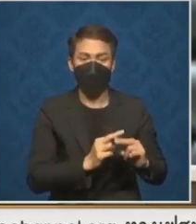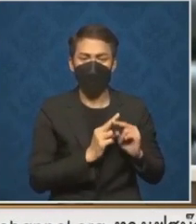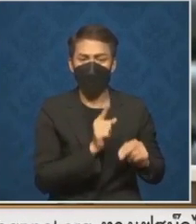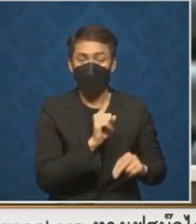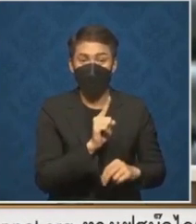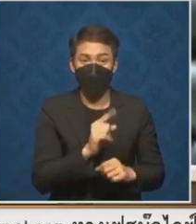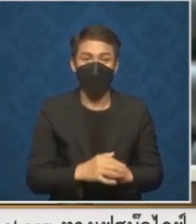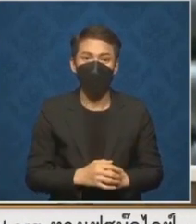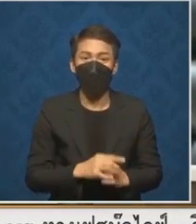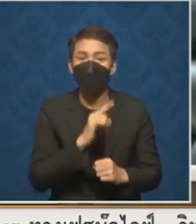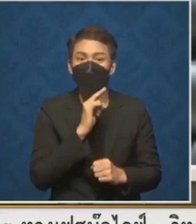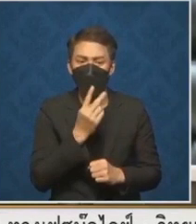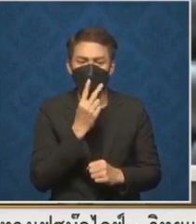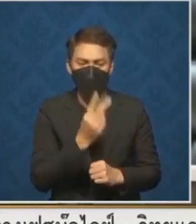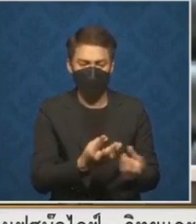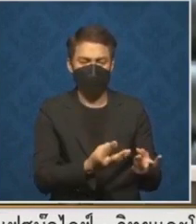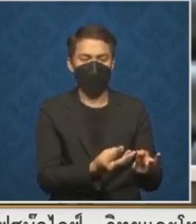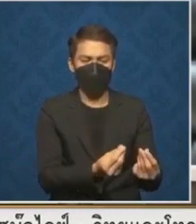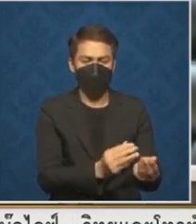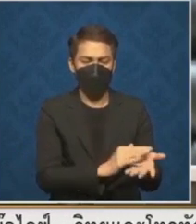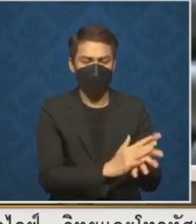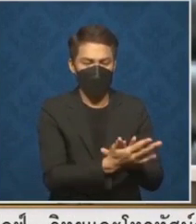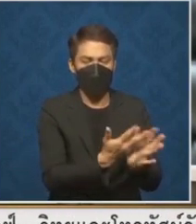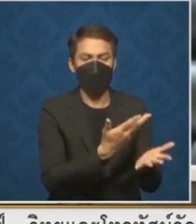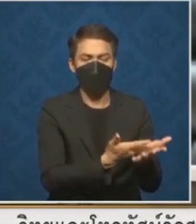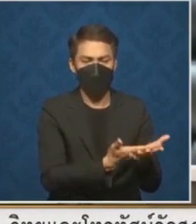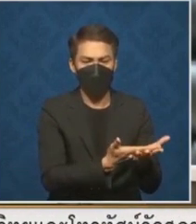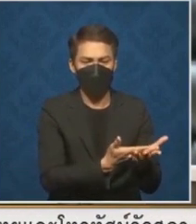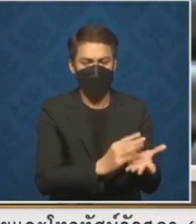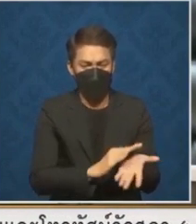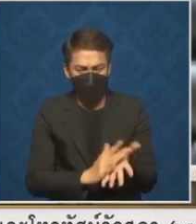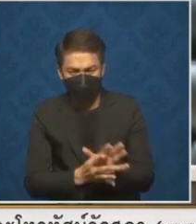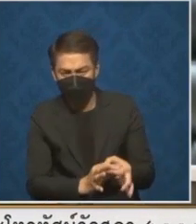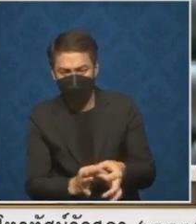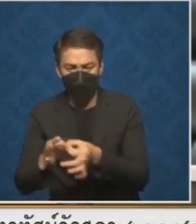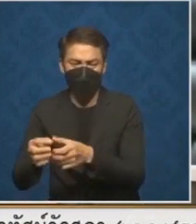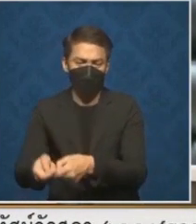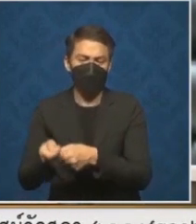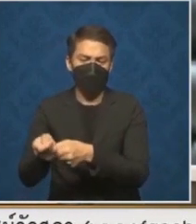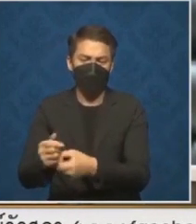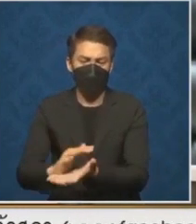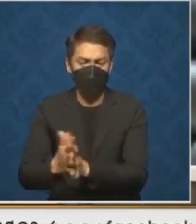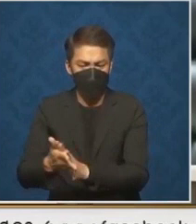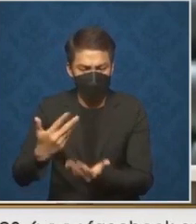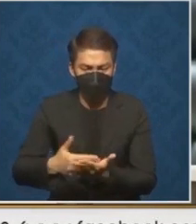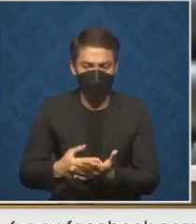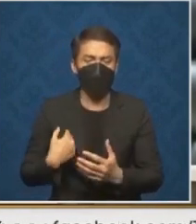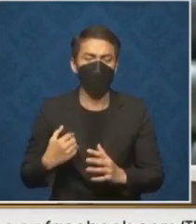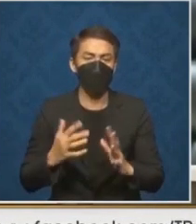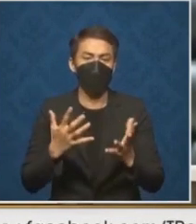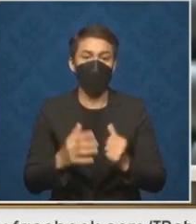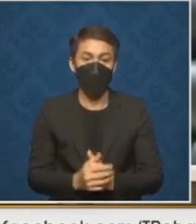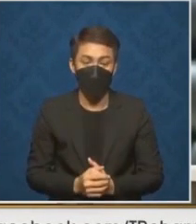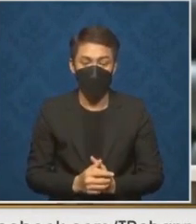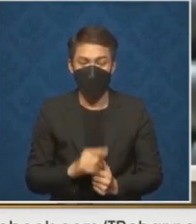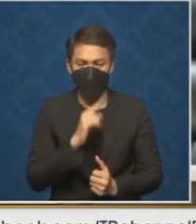ของกลมทดนที่ผิดก็คอมองที่ดินเป็สินทรัพย์ไม่ไดมองเปปัจจัยปริษการมองเป็สนทรัพยก็ทำใหเกิดการ